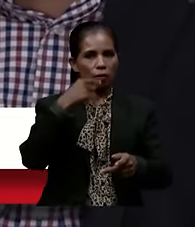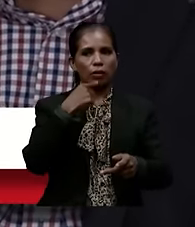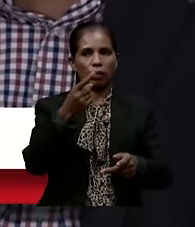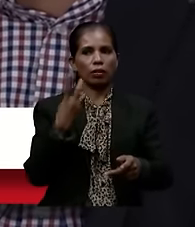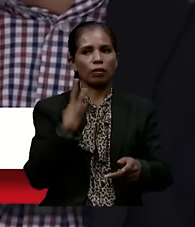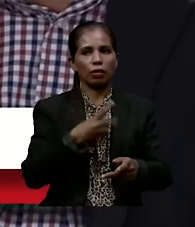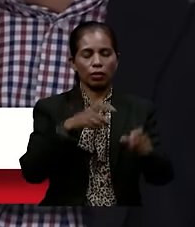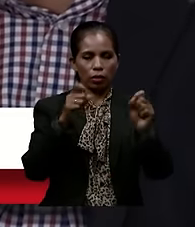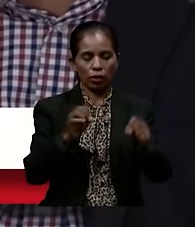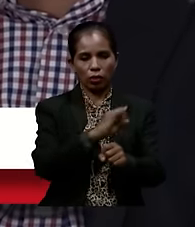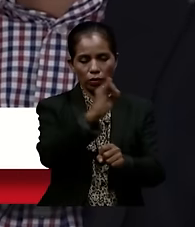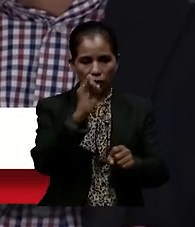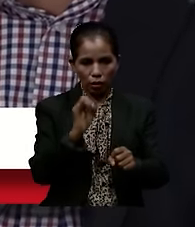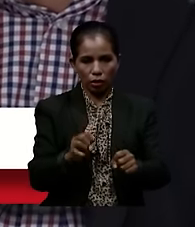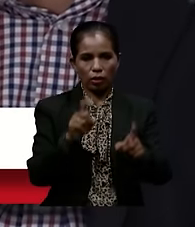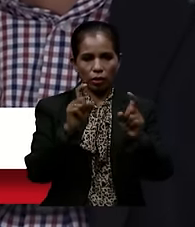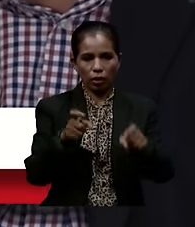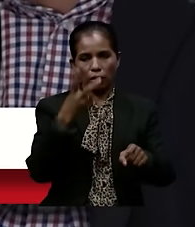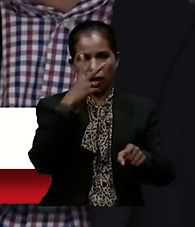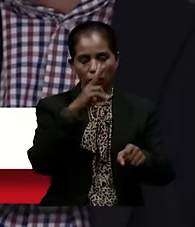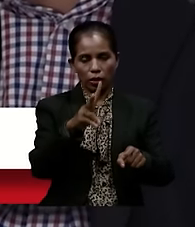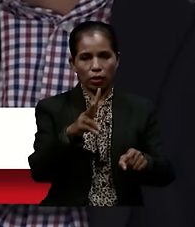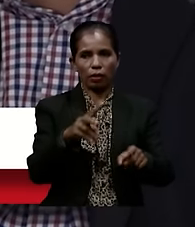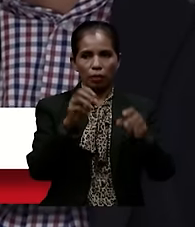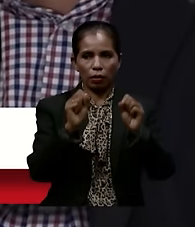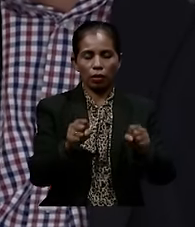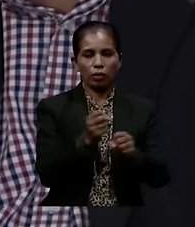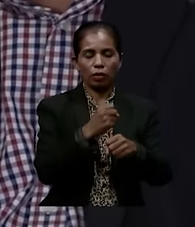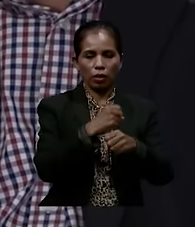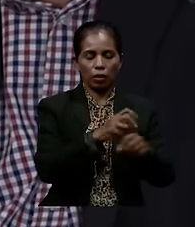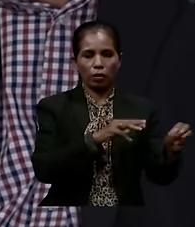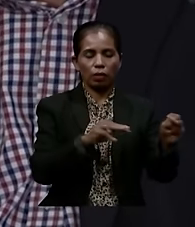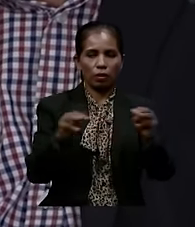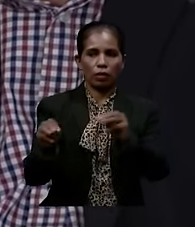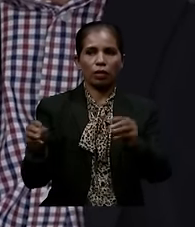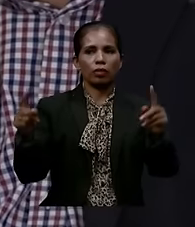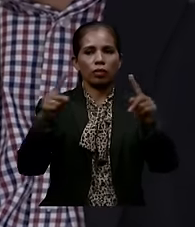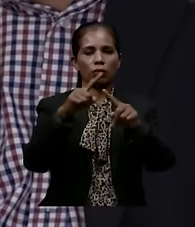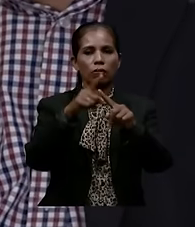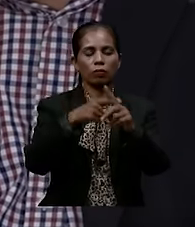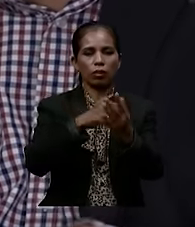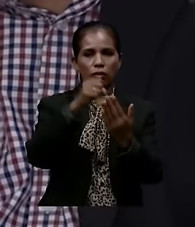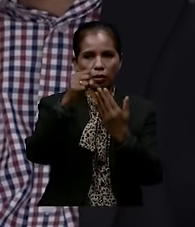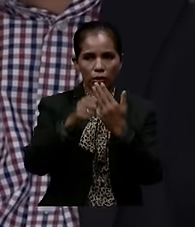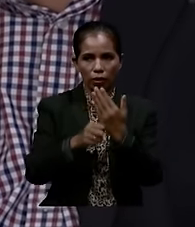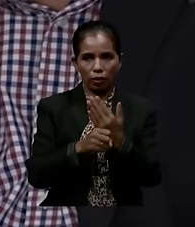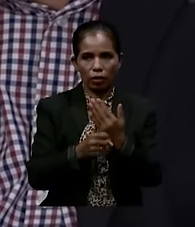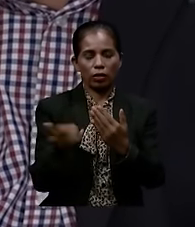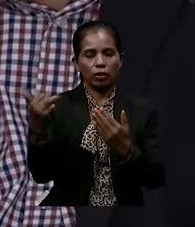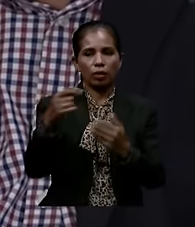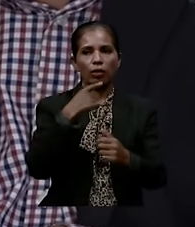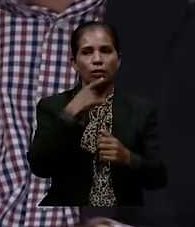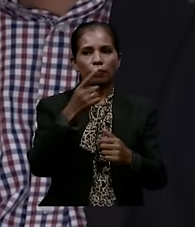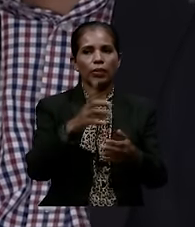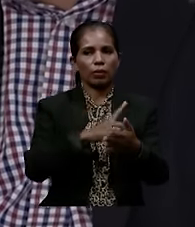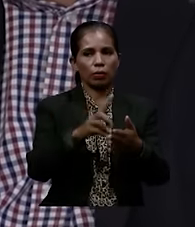tinggi identifika, tinggi hari possibility para tahalo mobilisasi tambah saya itu September. Sesira dengan kata kena